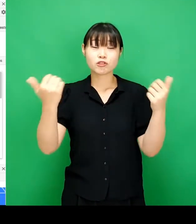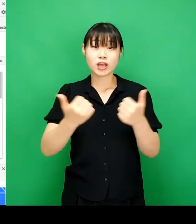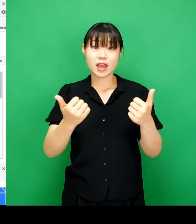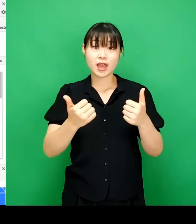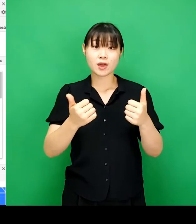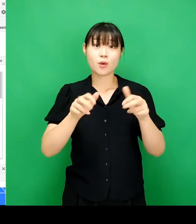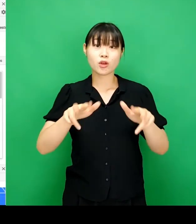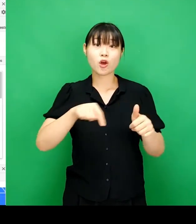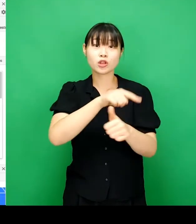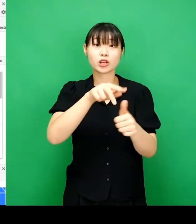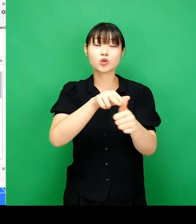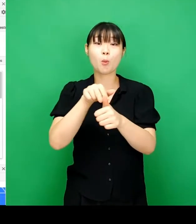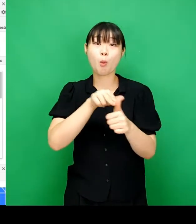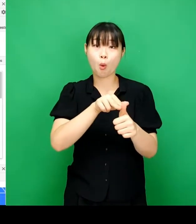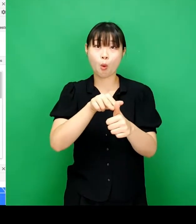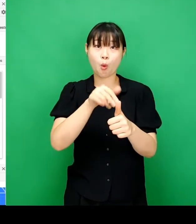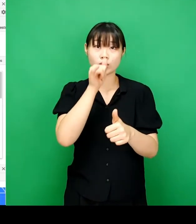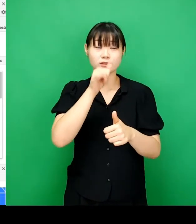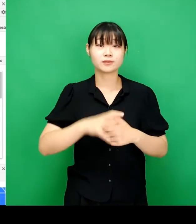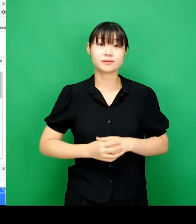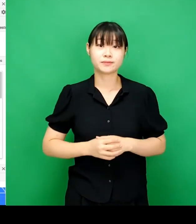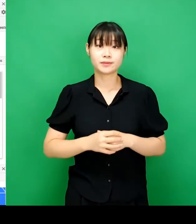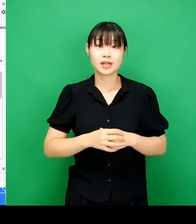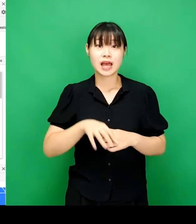국회의원 현황 정보가 보입니다.